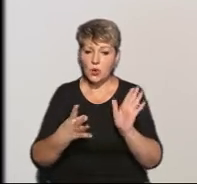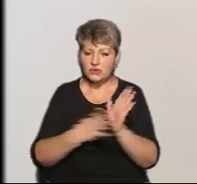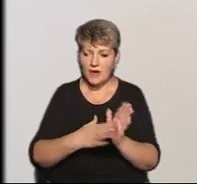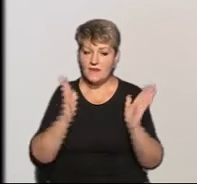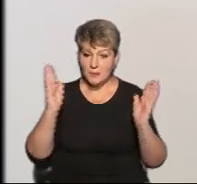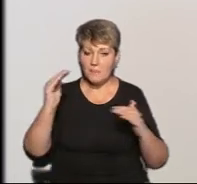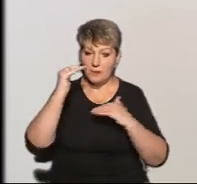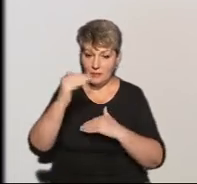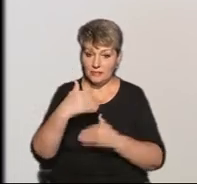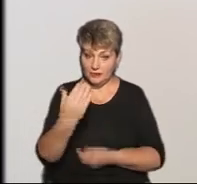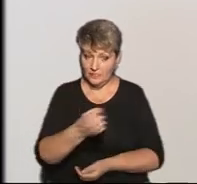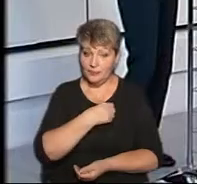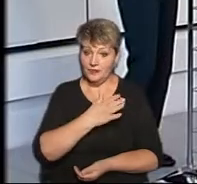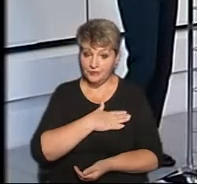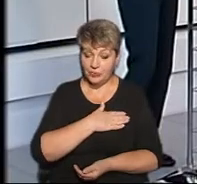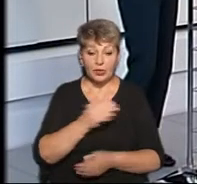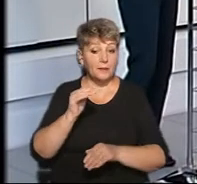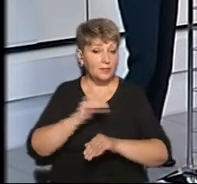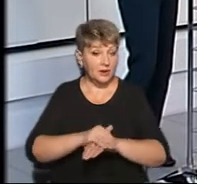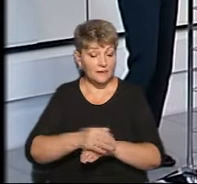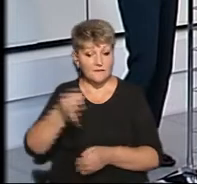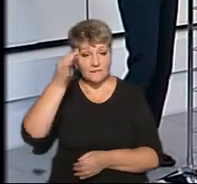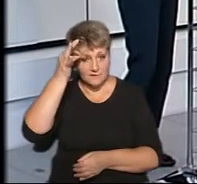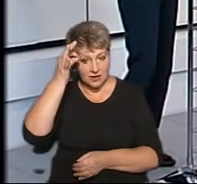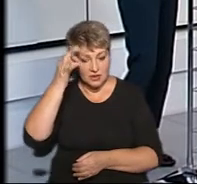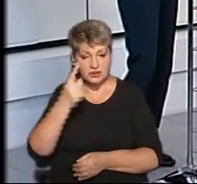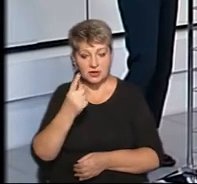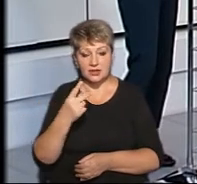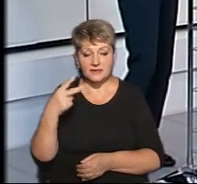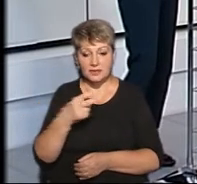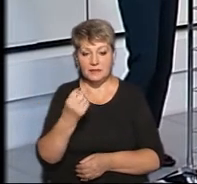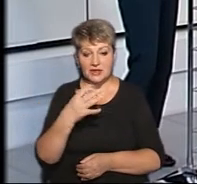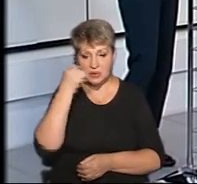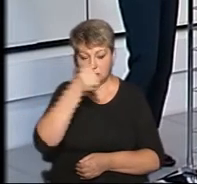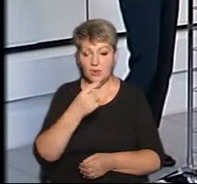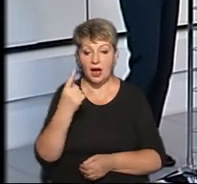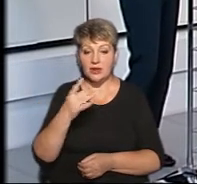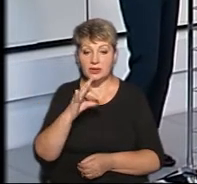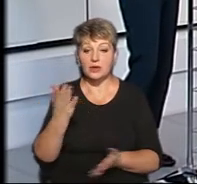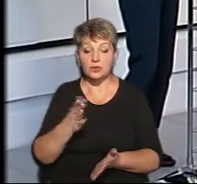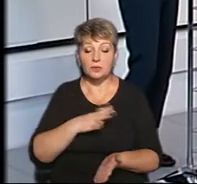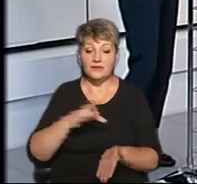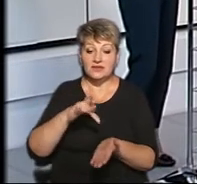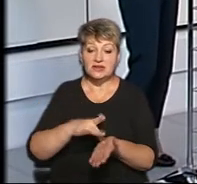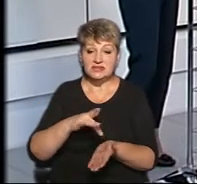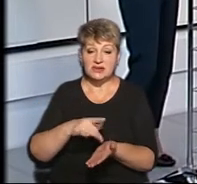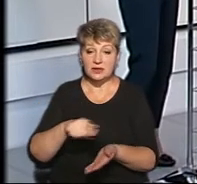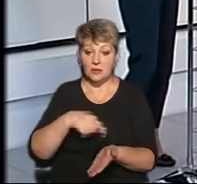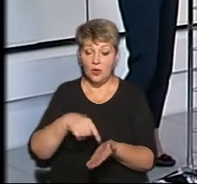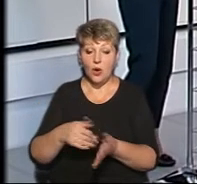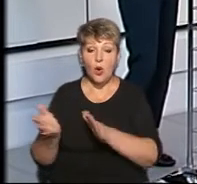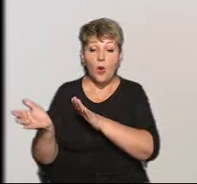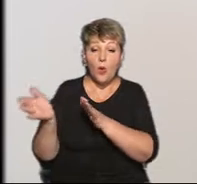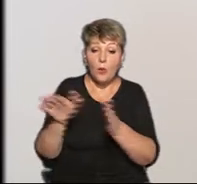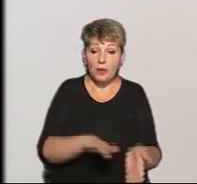так? Пригадуєте факт, як у 2015 році один із бігбордів, який розташований у центрі міста, упав,